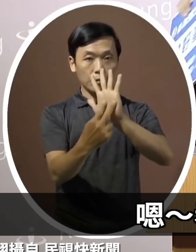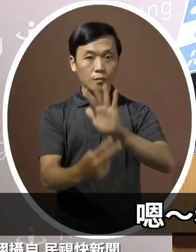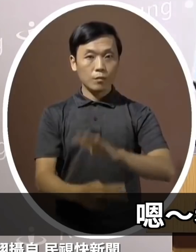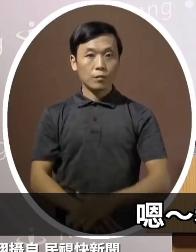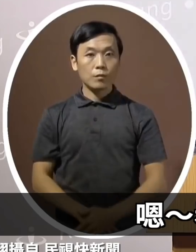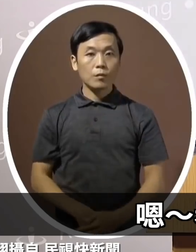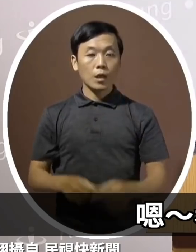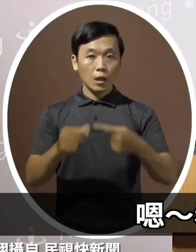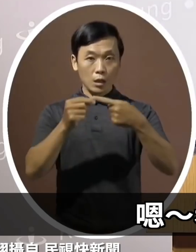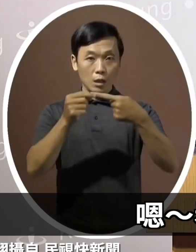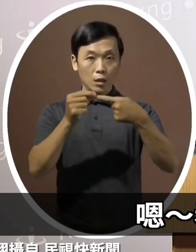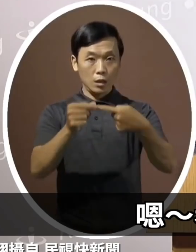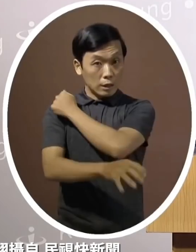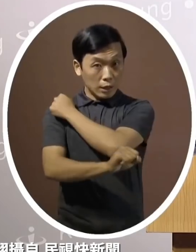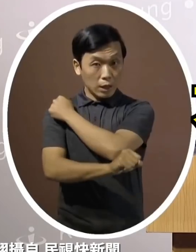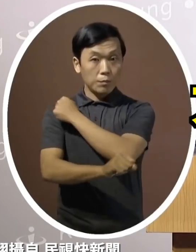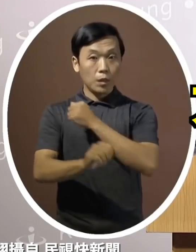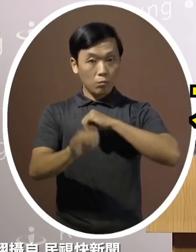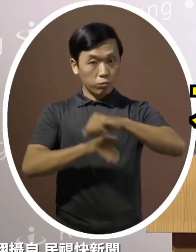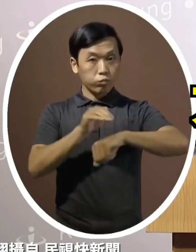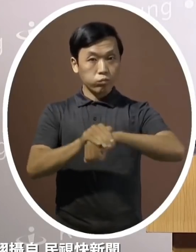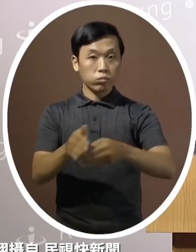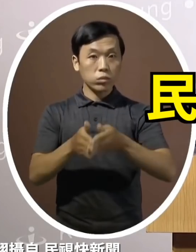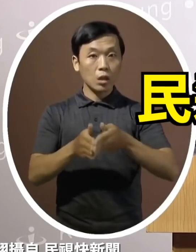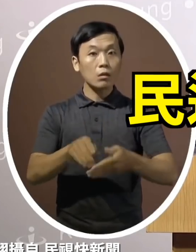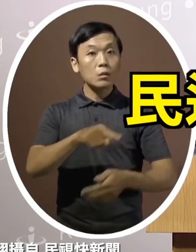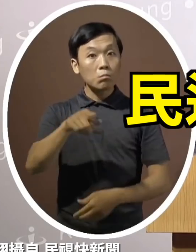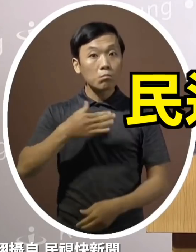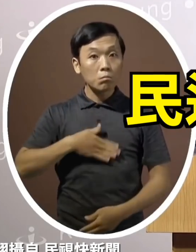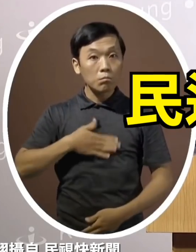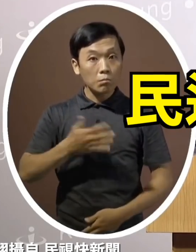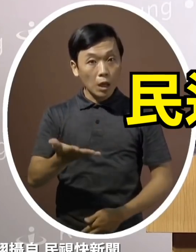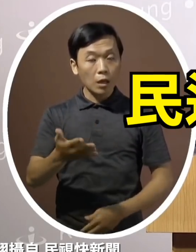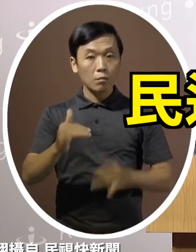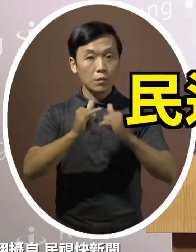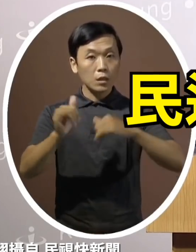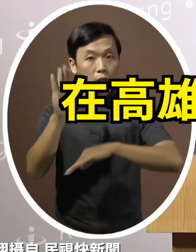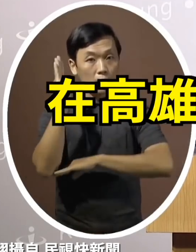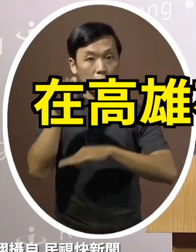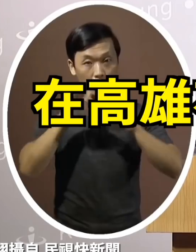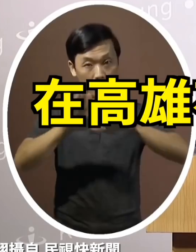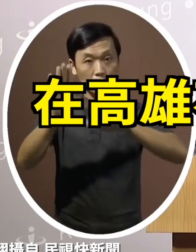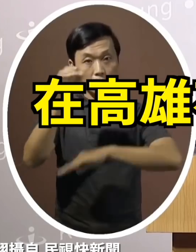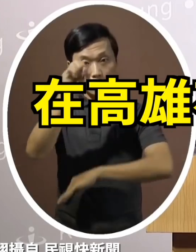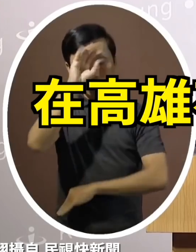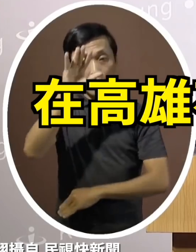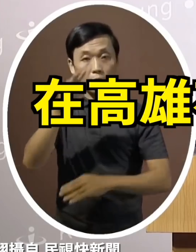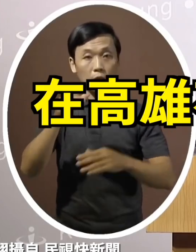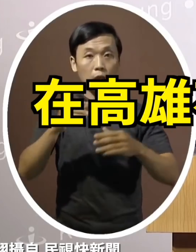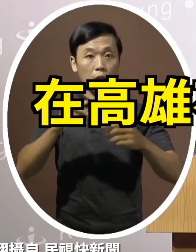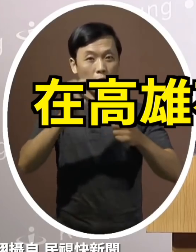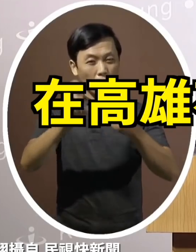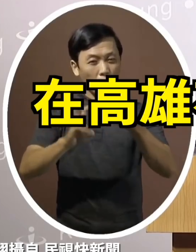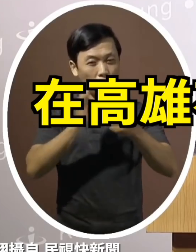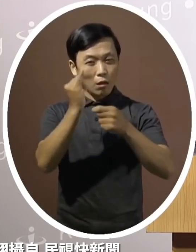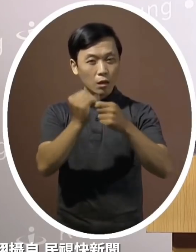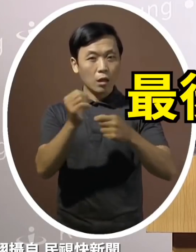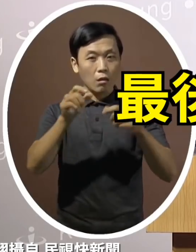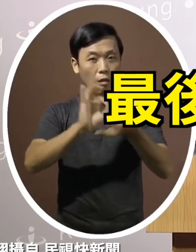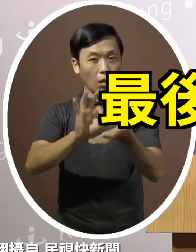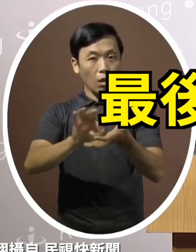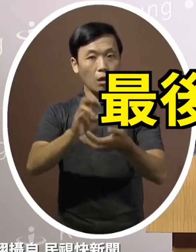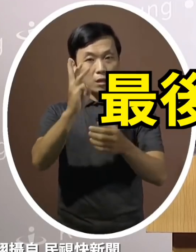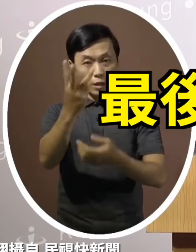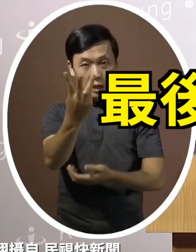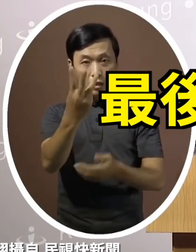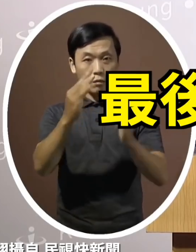板。看来做了充分的准备呢。 大家知道吗？民进党执政20年，在高雄花掉了3兆多的预算，最